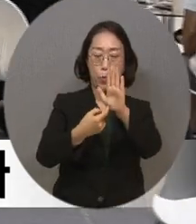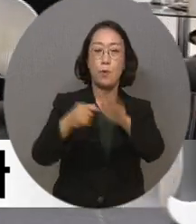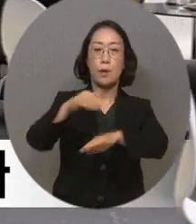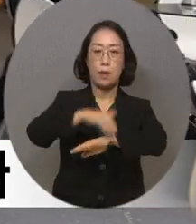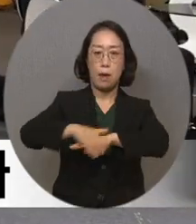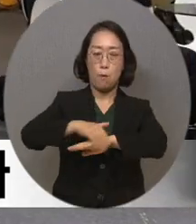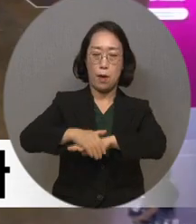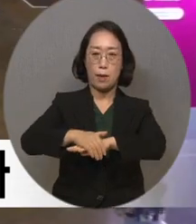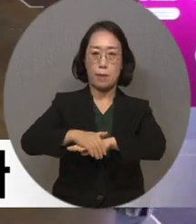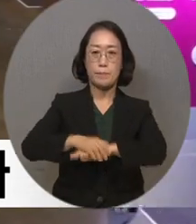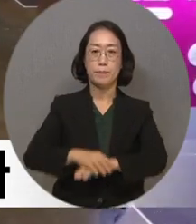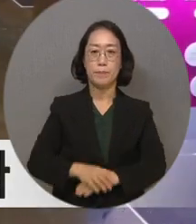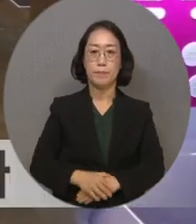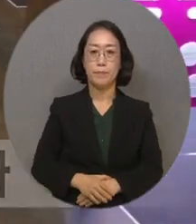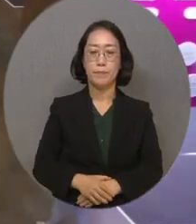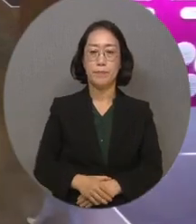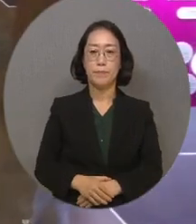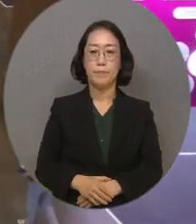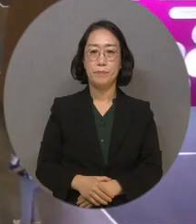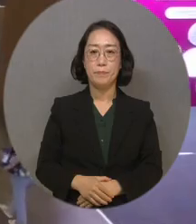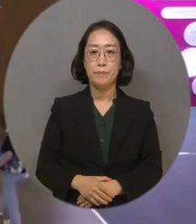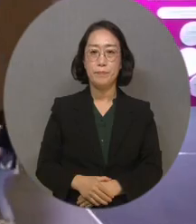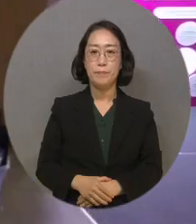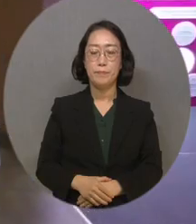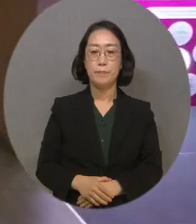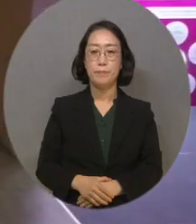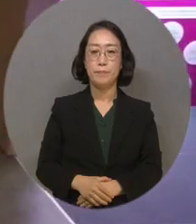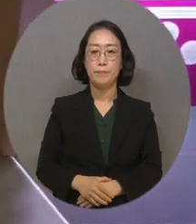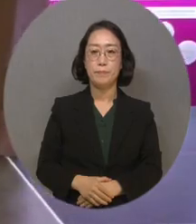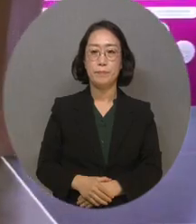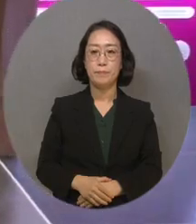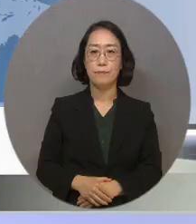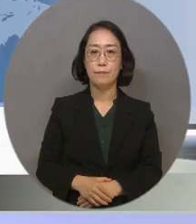발표할 계획입니다. 복지TV 뉴스 이가은입니다.